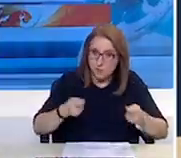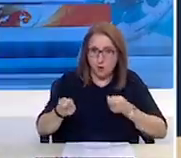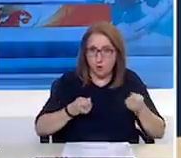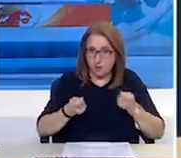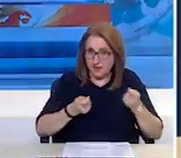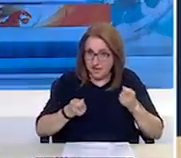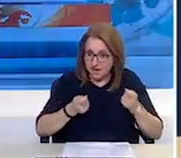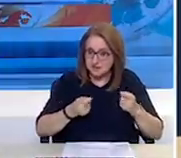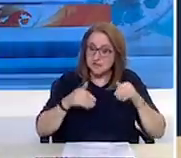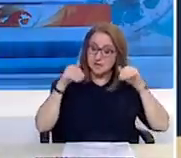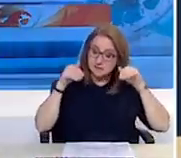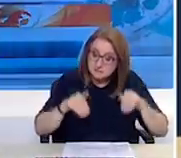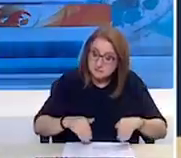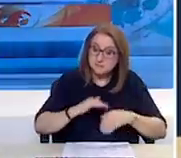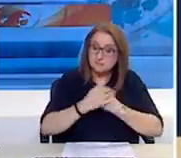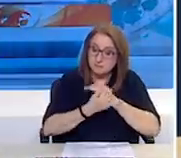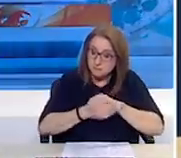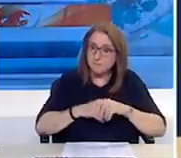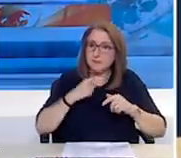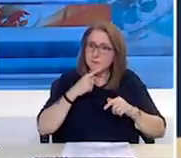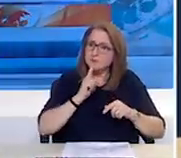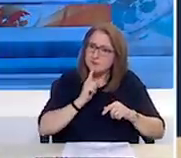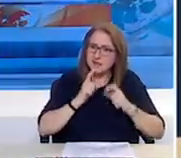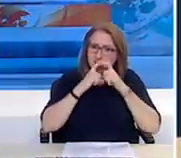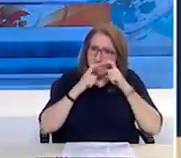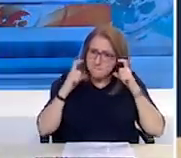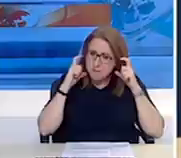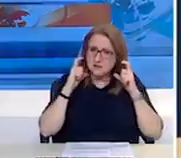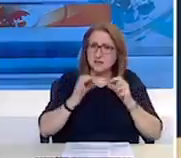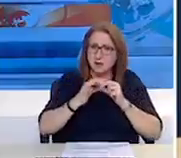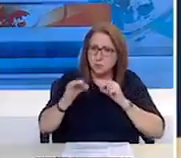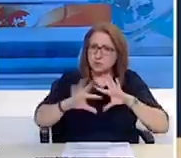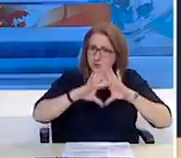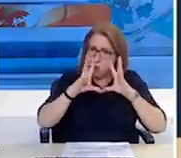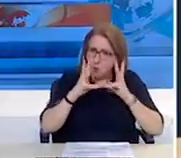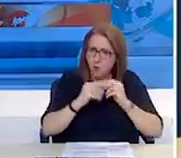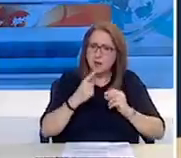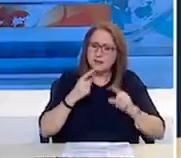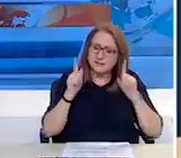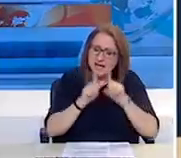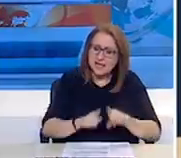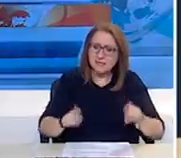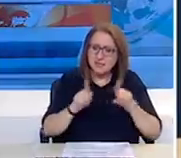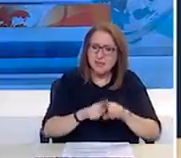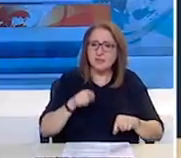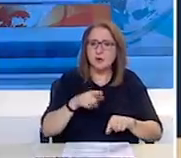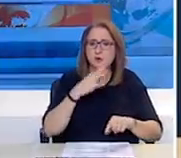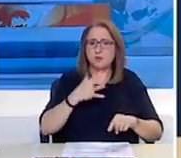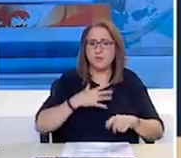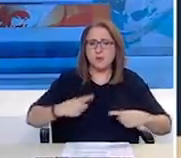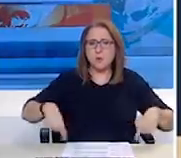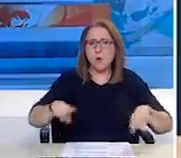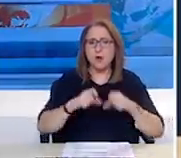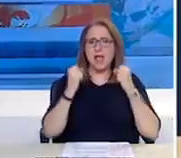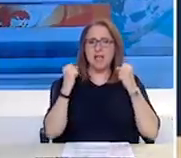τους κανόνες ατομικής υγιεινής, συνεχίζουμε να είμαστε υπεύθυνοι. Είναι ο μόνος τρόπος για να μείνουμε όλοι μας ασφαλείς. Σας